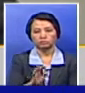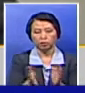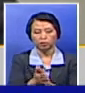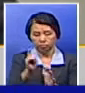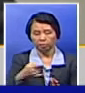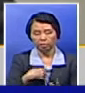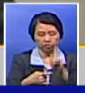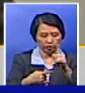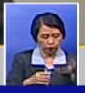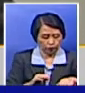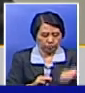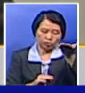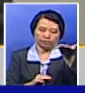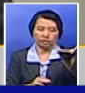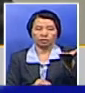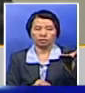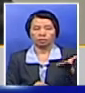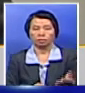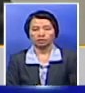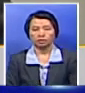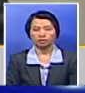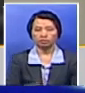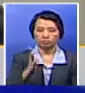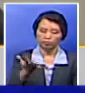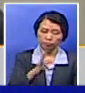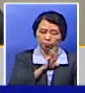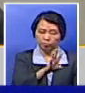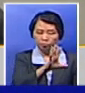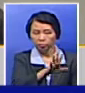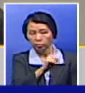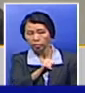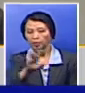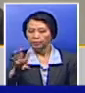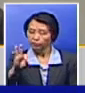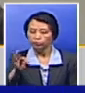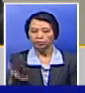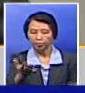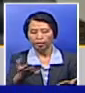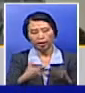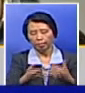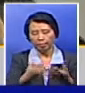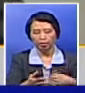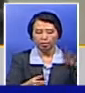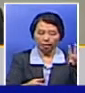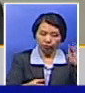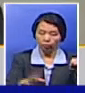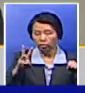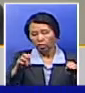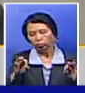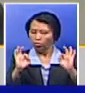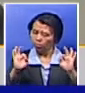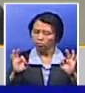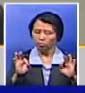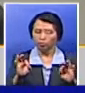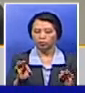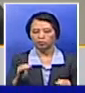majority, maybe 52-48 atau 51-49, tak kisahlah, asalkan lebih. Bukan